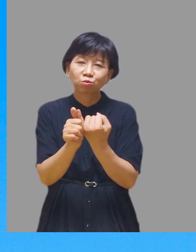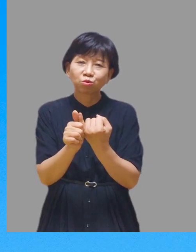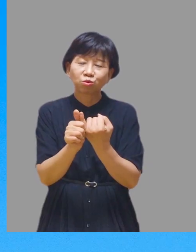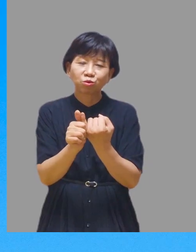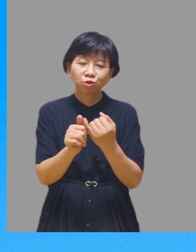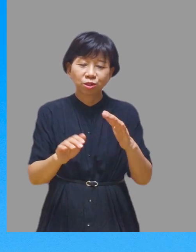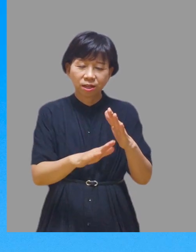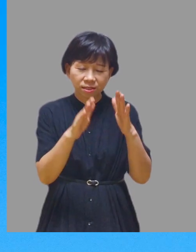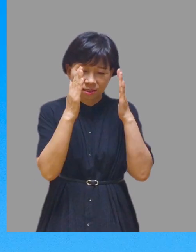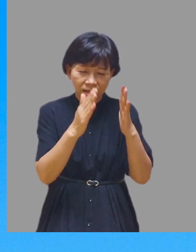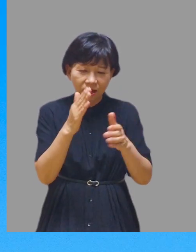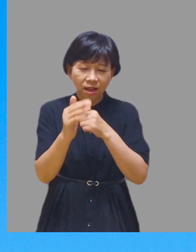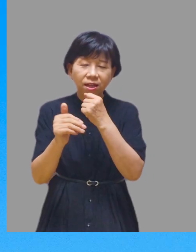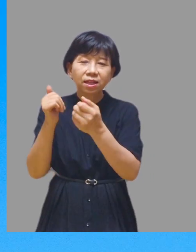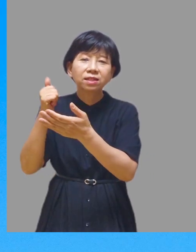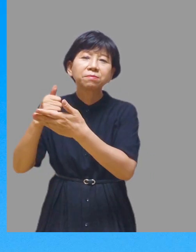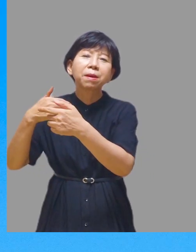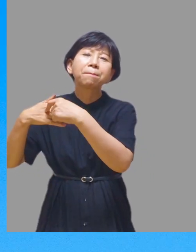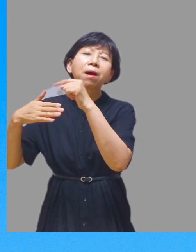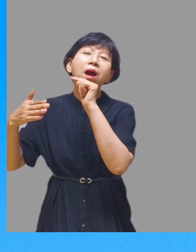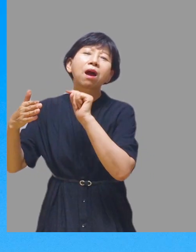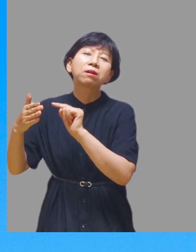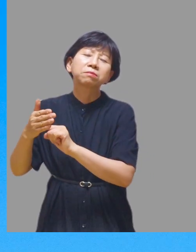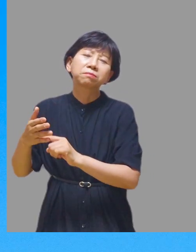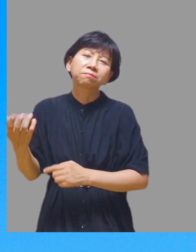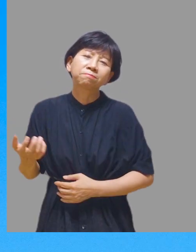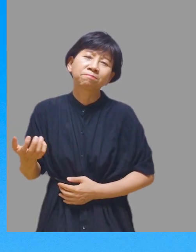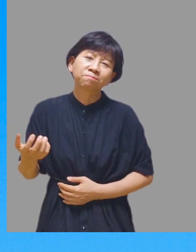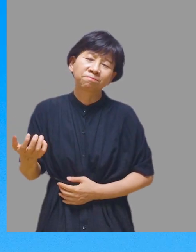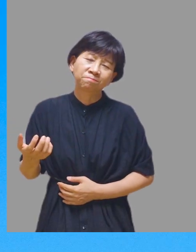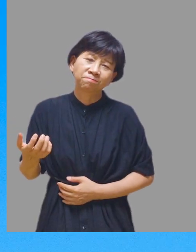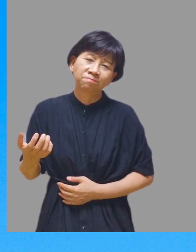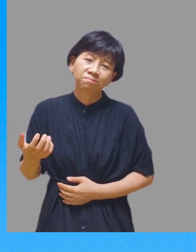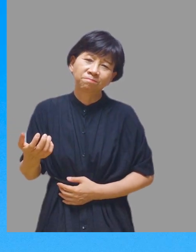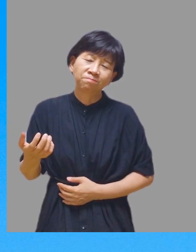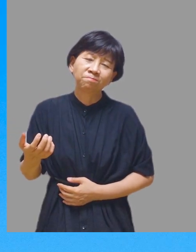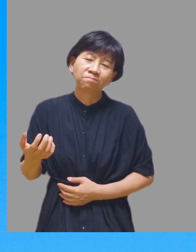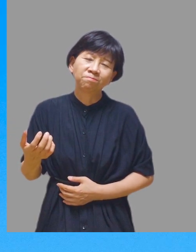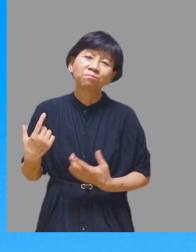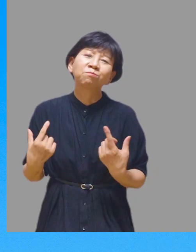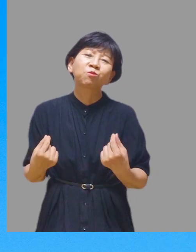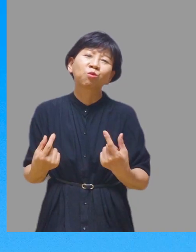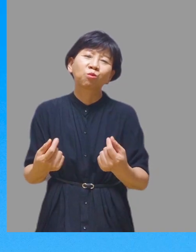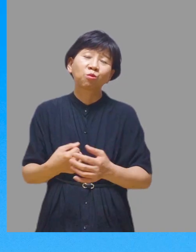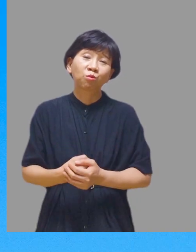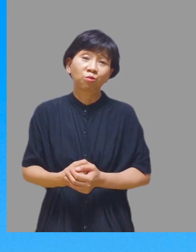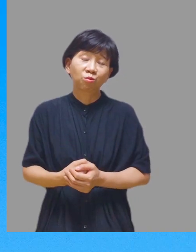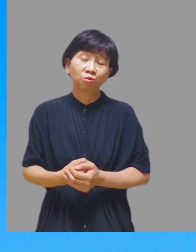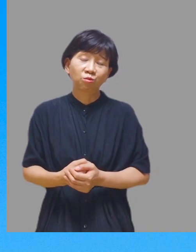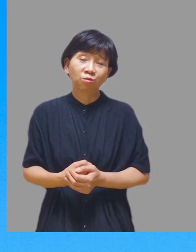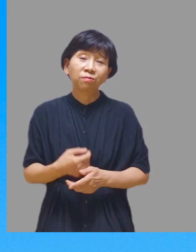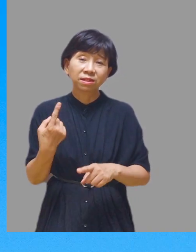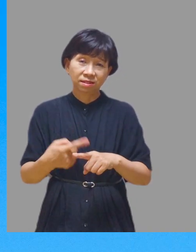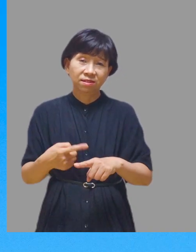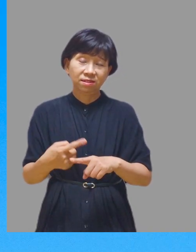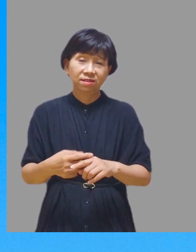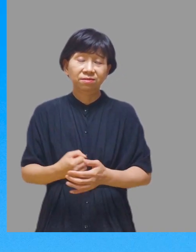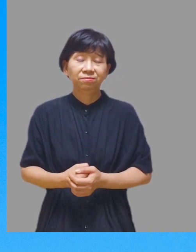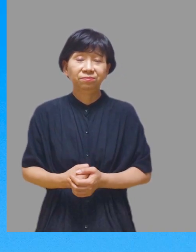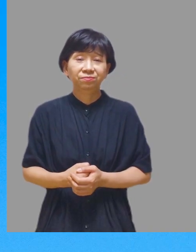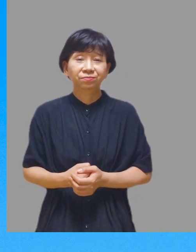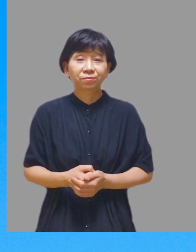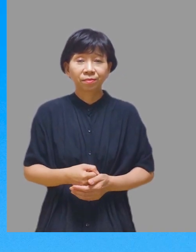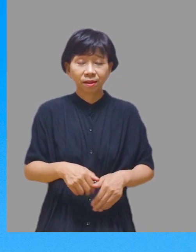그 가정을 향한 하나님의 아파하시는 말씀이기도 한 겁니다. 사실 이때 당시에